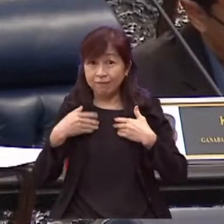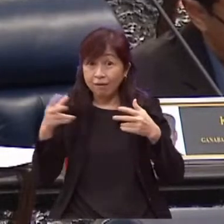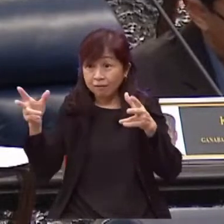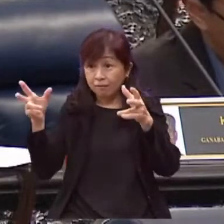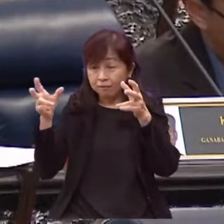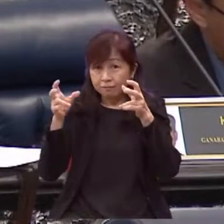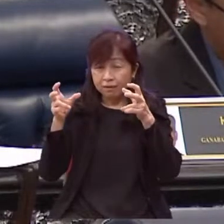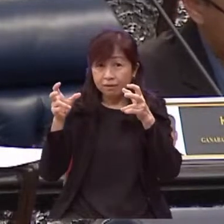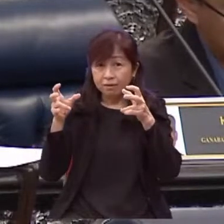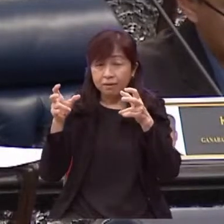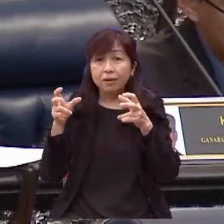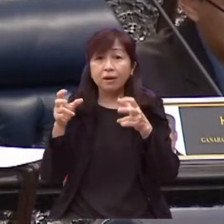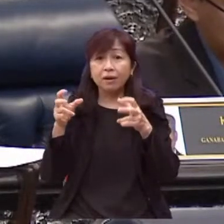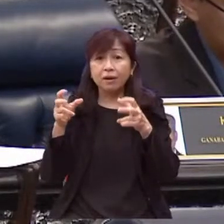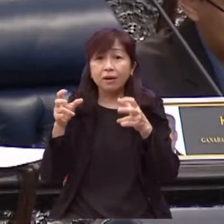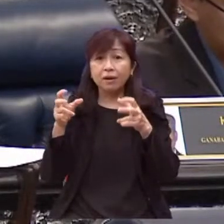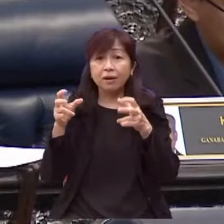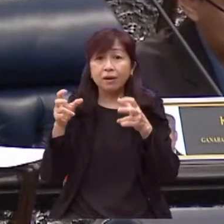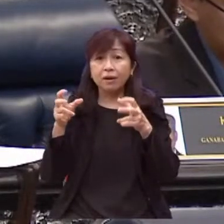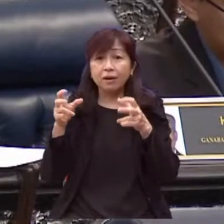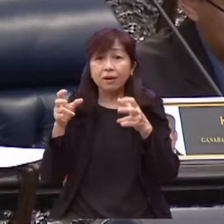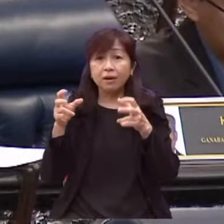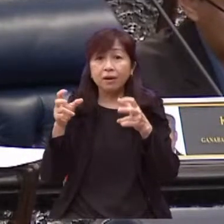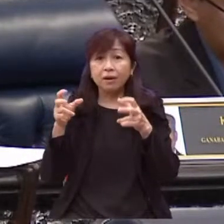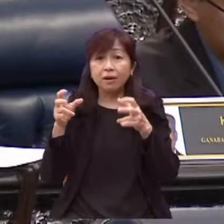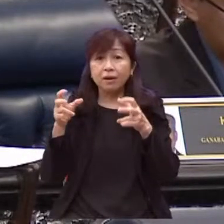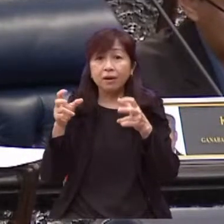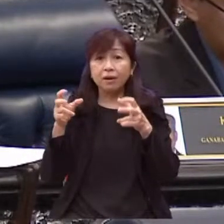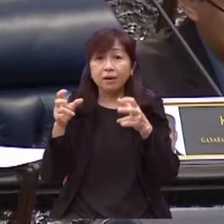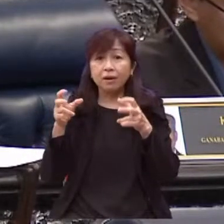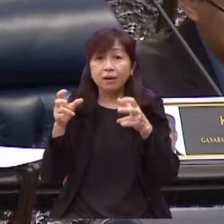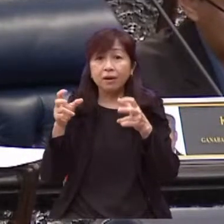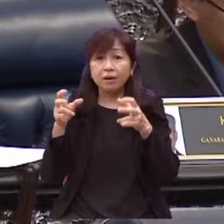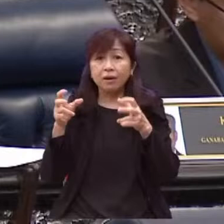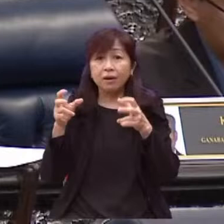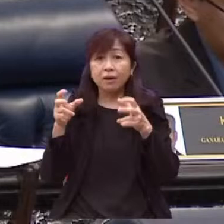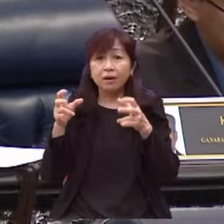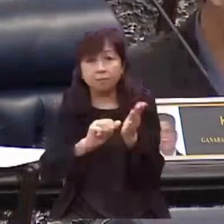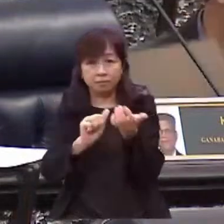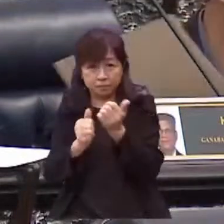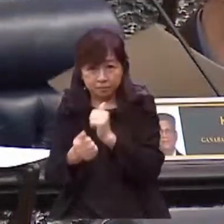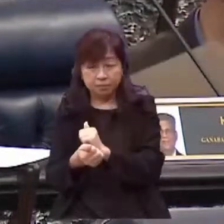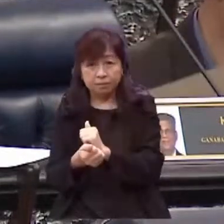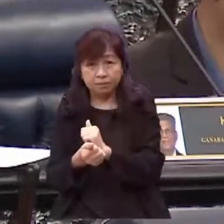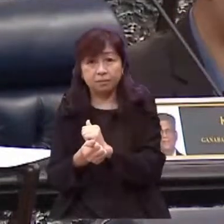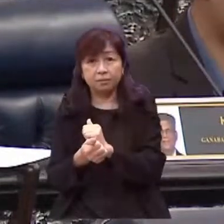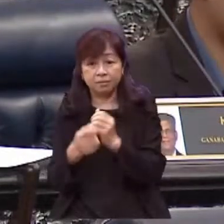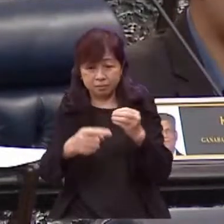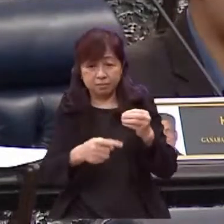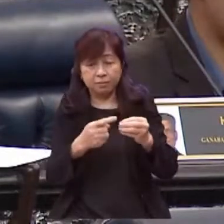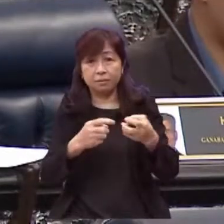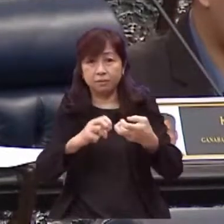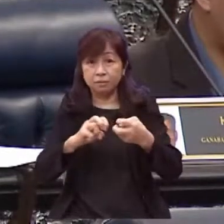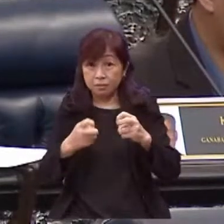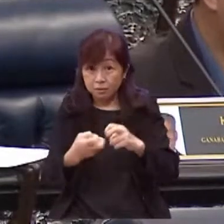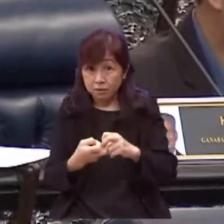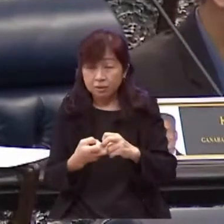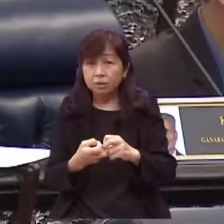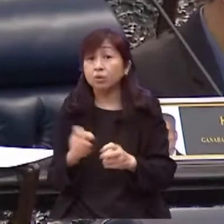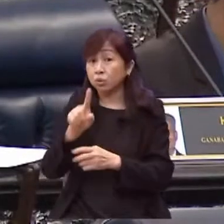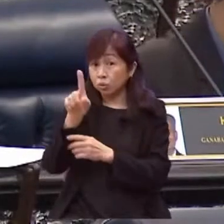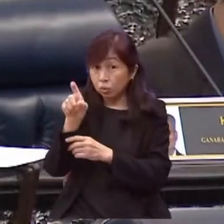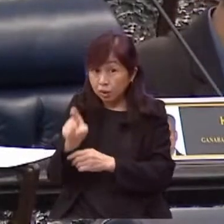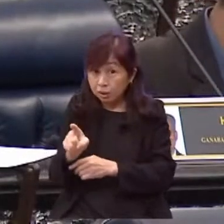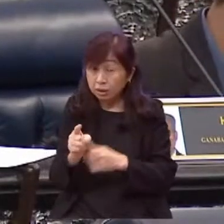menteri bahwa akan ada pindahan akta untuk menyelesaikan isu ini soalnya saya adalah Adakah dalam pindahan yang dicadangkan